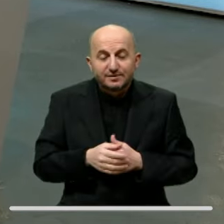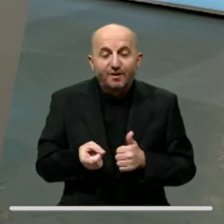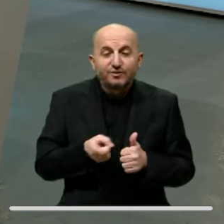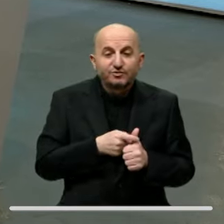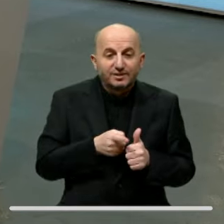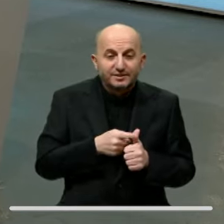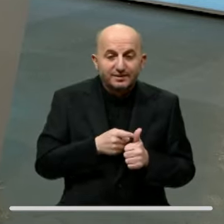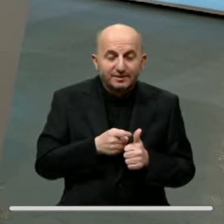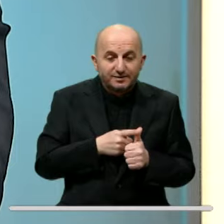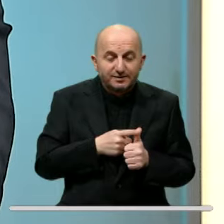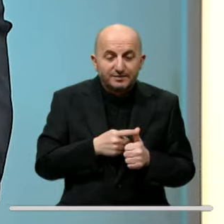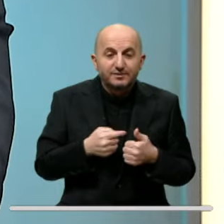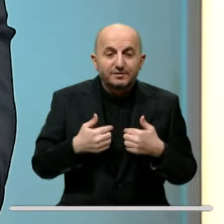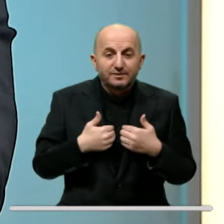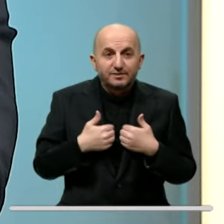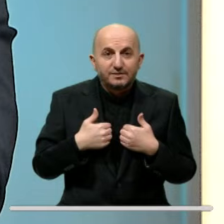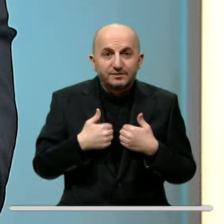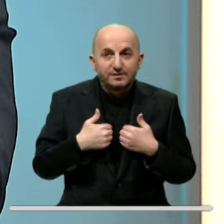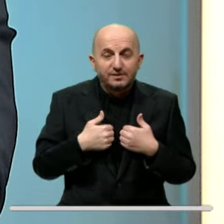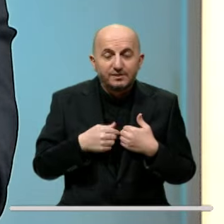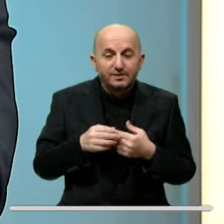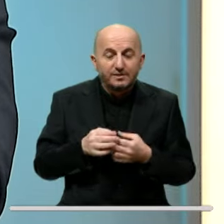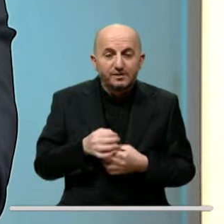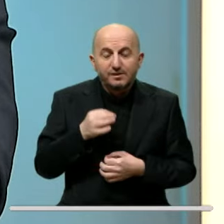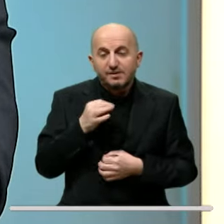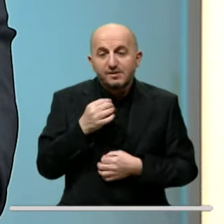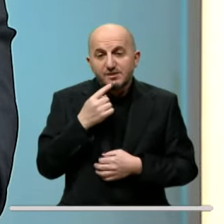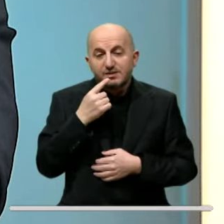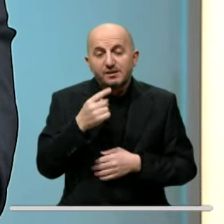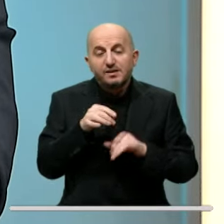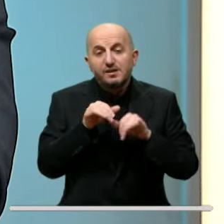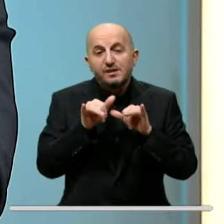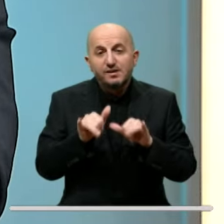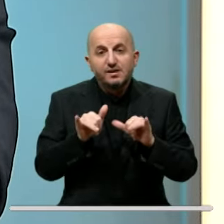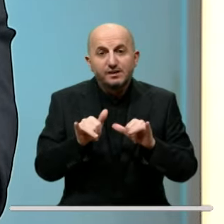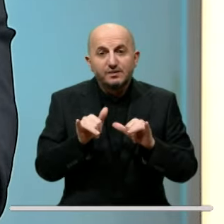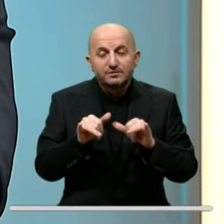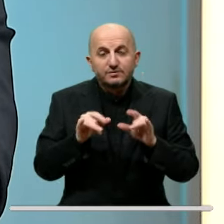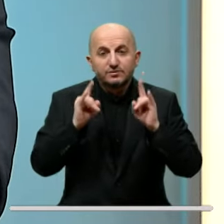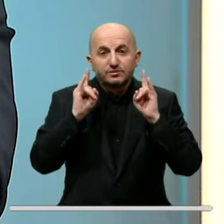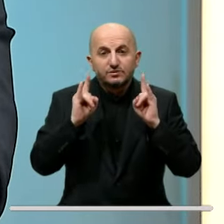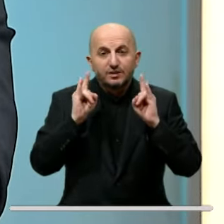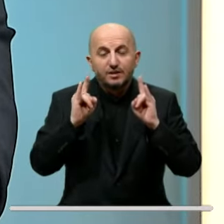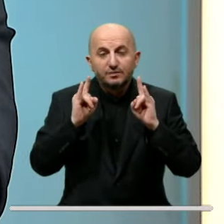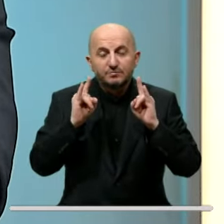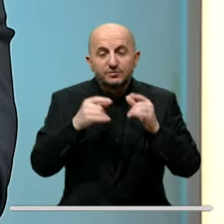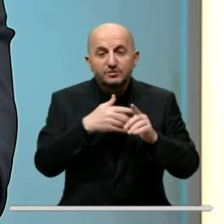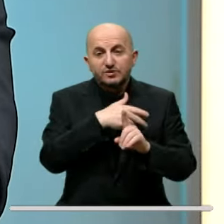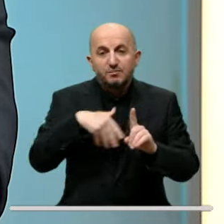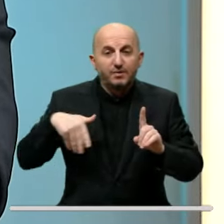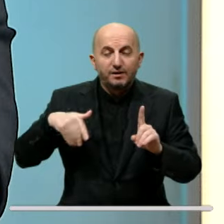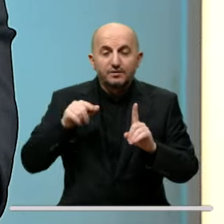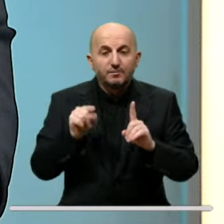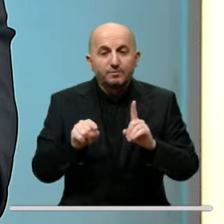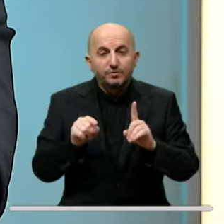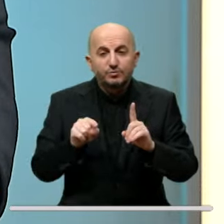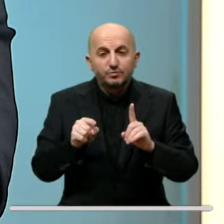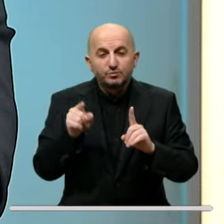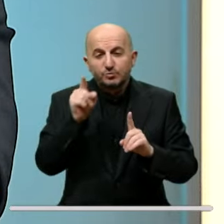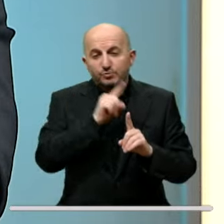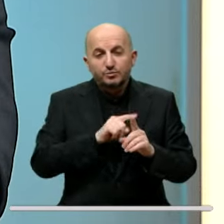Öncelikle ben bu beyefendiye, demek ki aynı caminin cemaati bu.